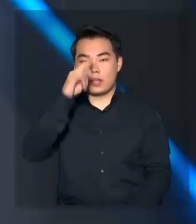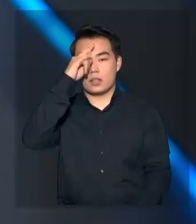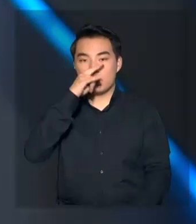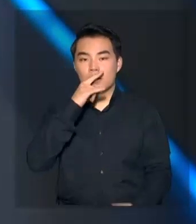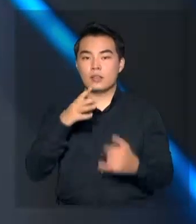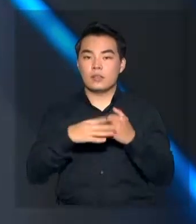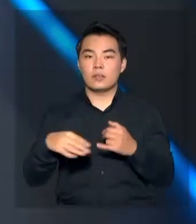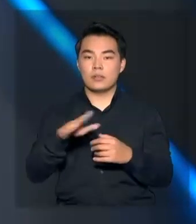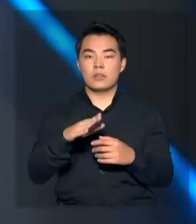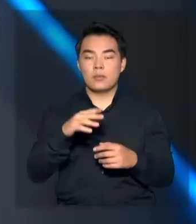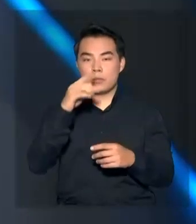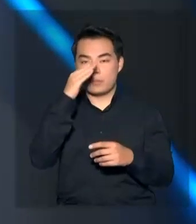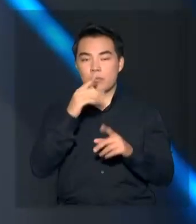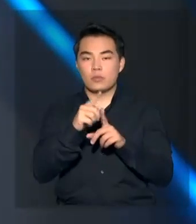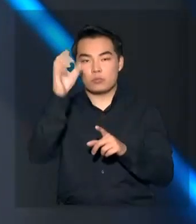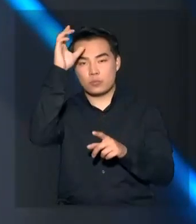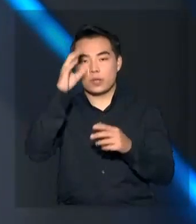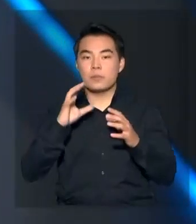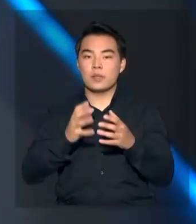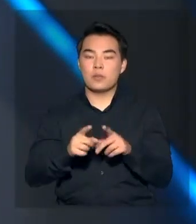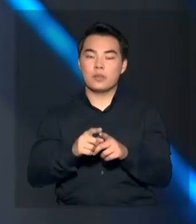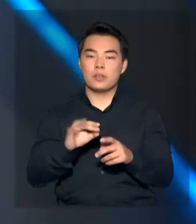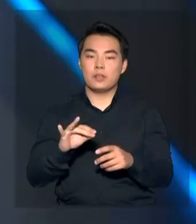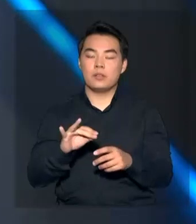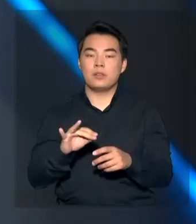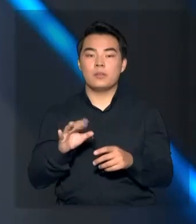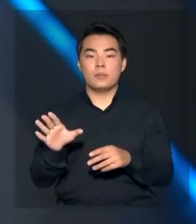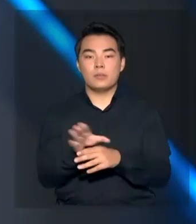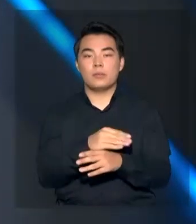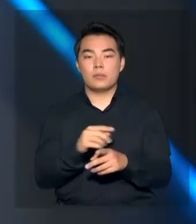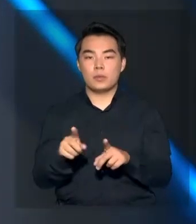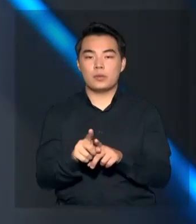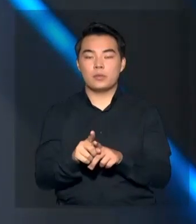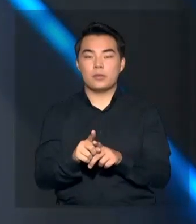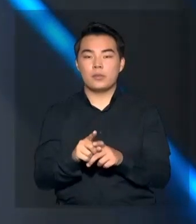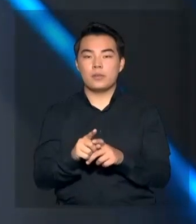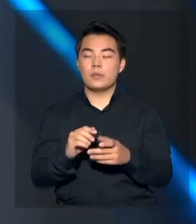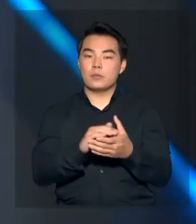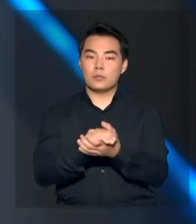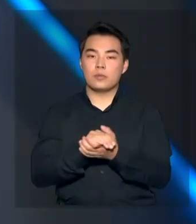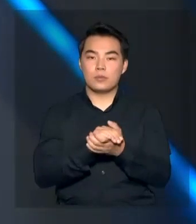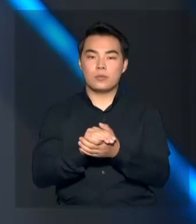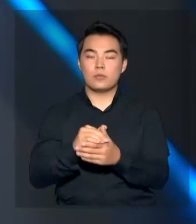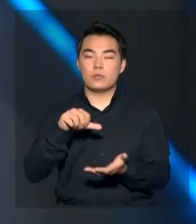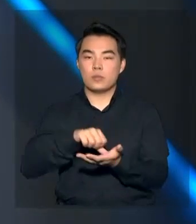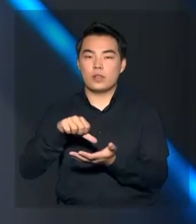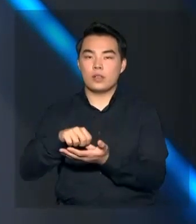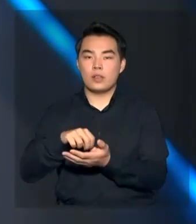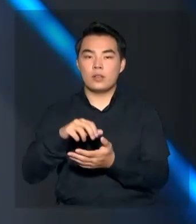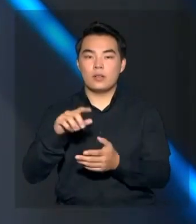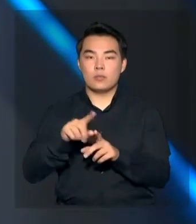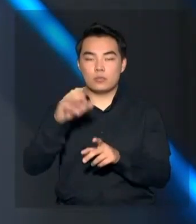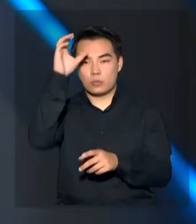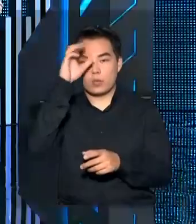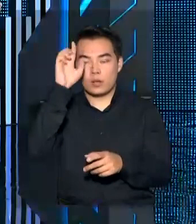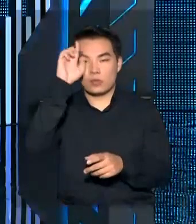Казахстан – земля отцов тюркского мира. И наша страна придает особое значение всестороннему взаимодействию стран-участниц организации